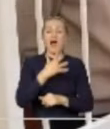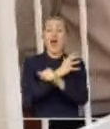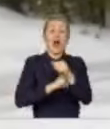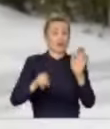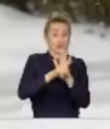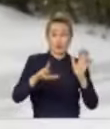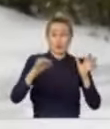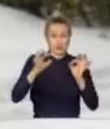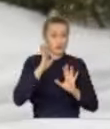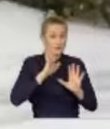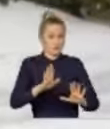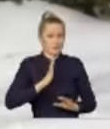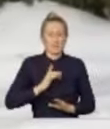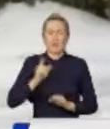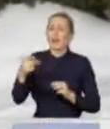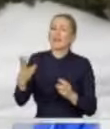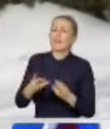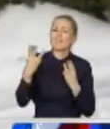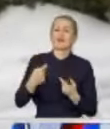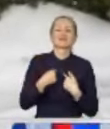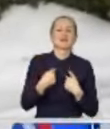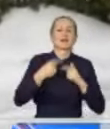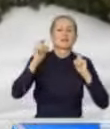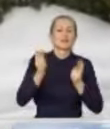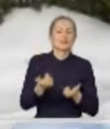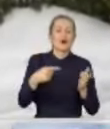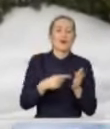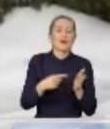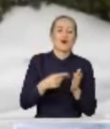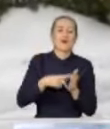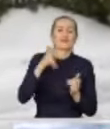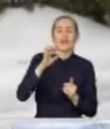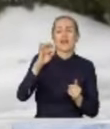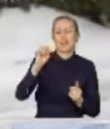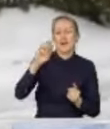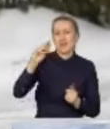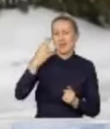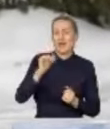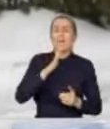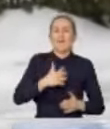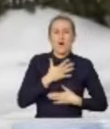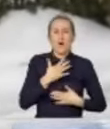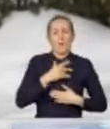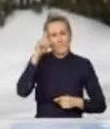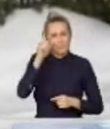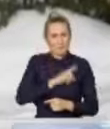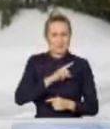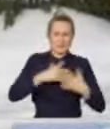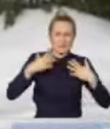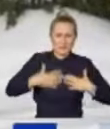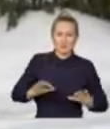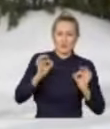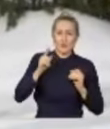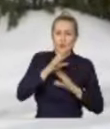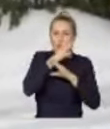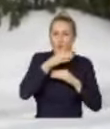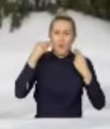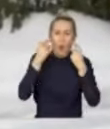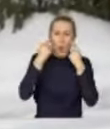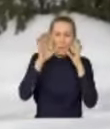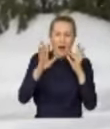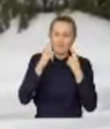dziś. Najważniejsze dla mnie teraz to to, że Kacieryna jest w dobrym i fizycznym, i psychicznym stanie. Uśmiecha się, oczy jej